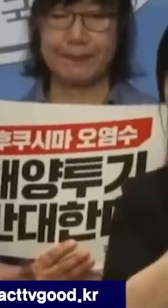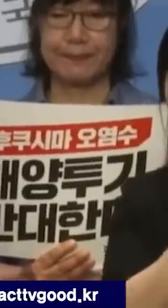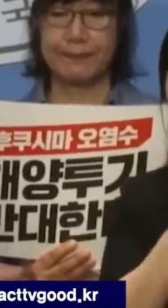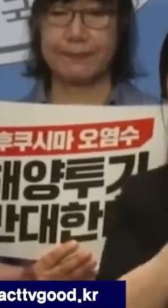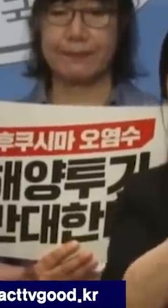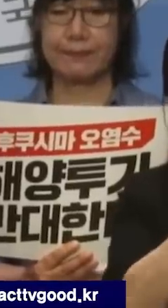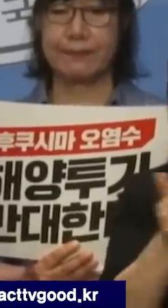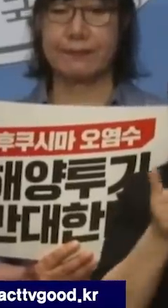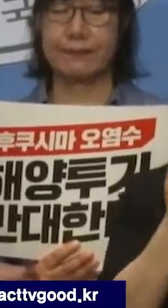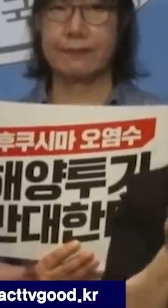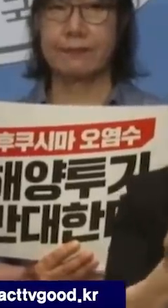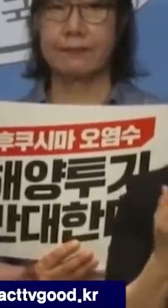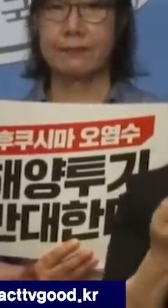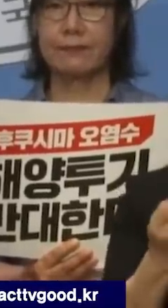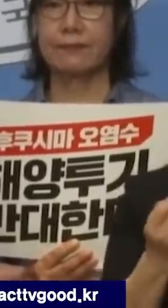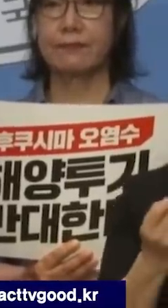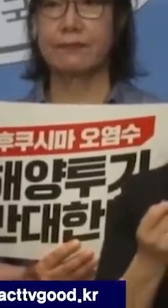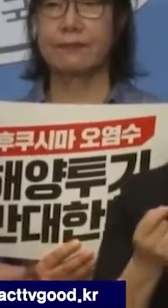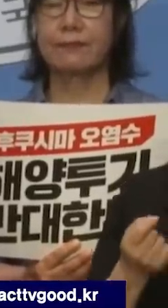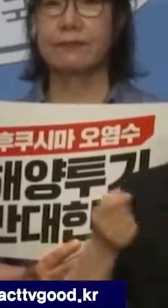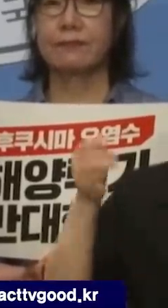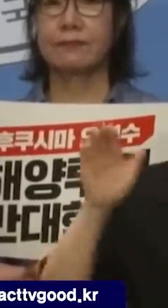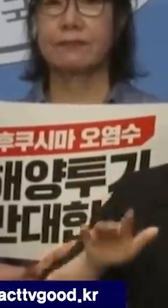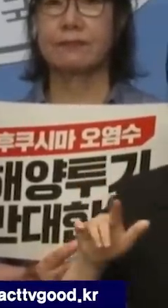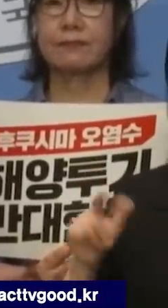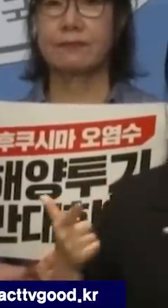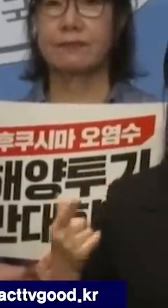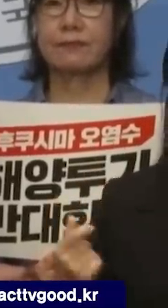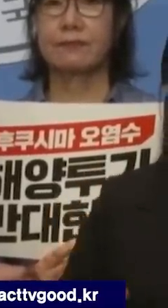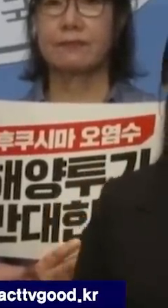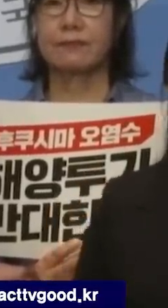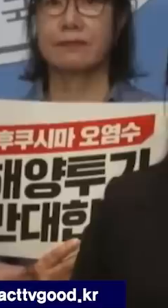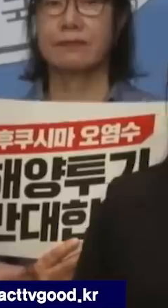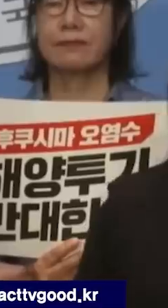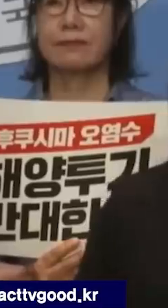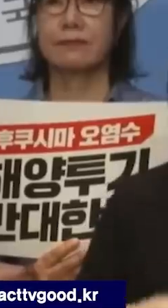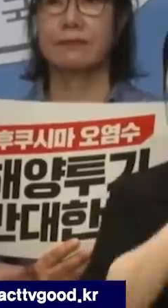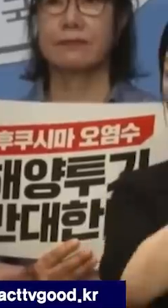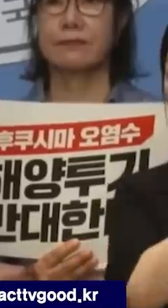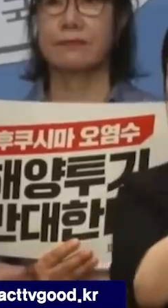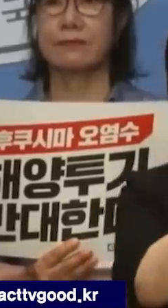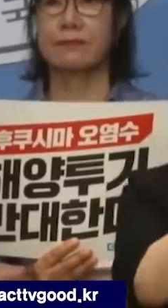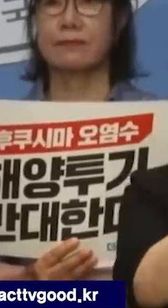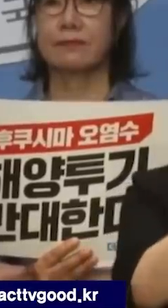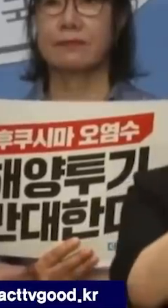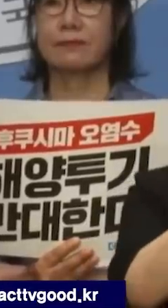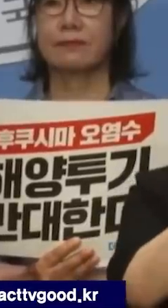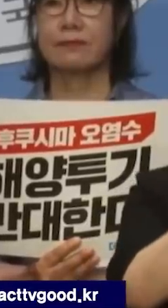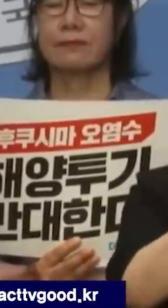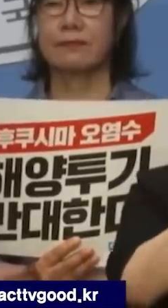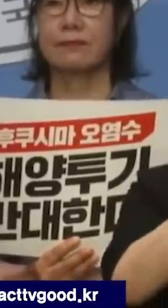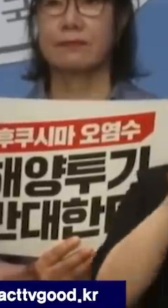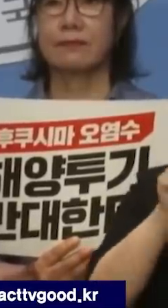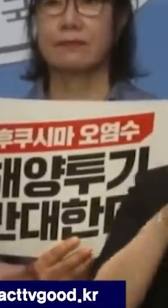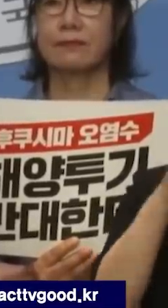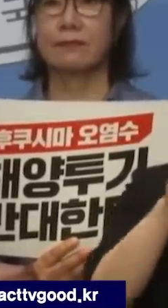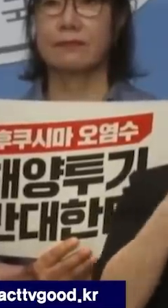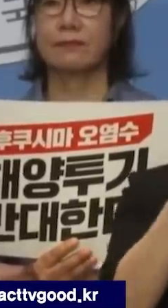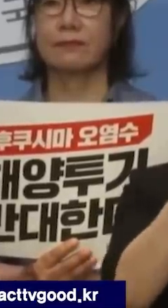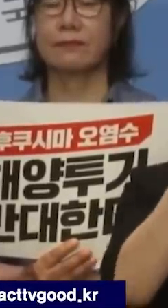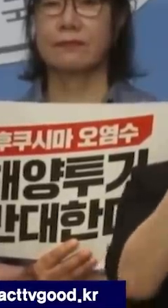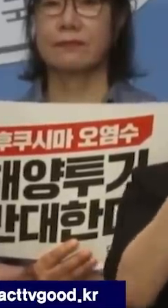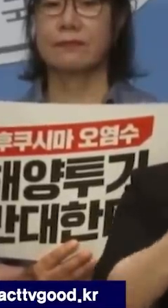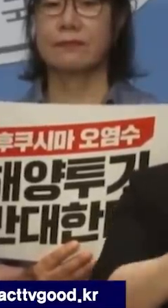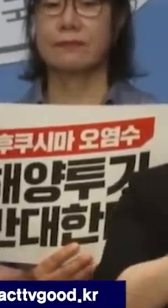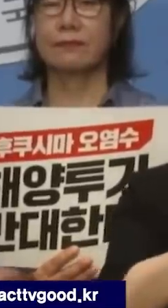분들이 많습니다. 반드시 그렇지 않다고 봅니다. IAEA는 1957년에 설립된 원자력